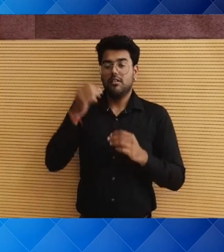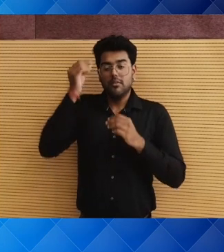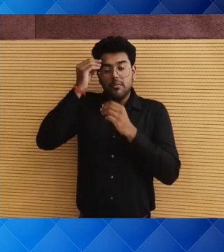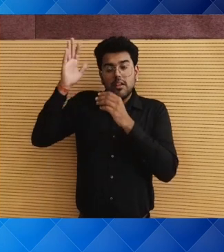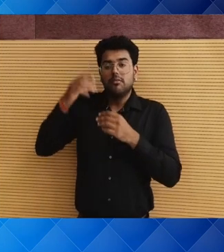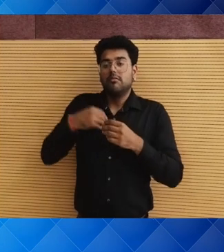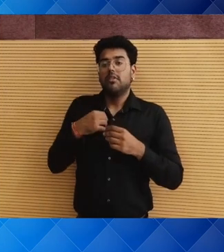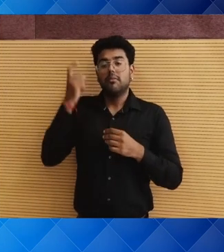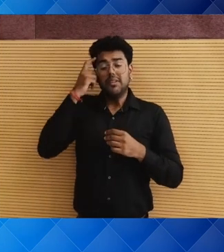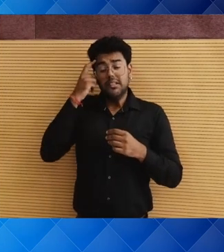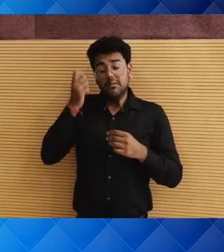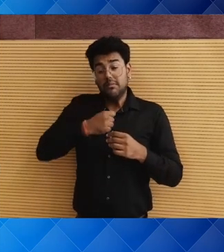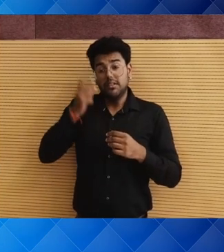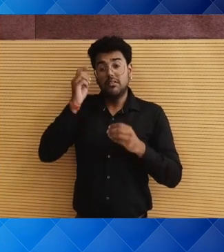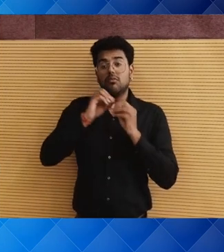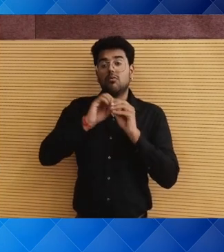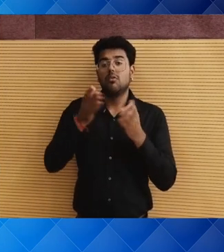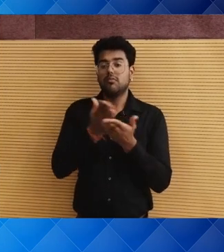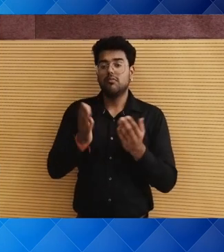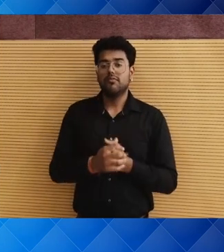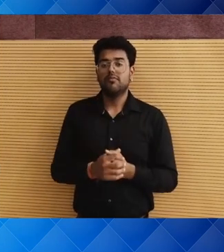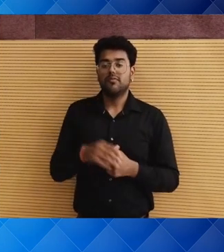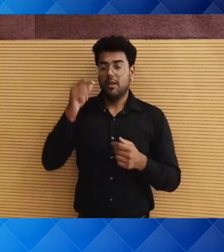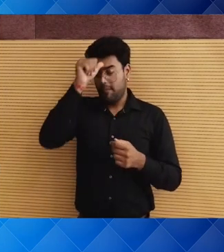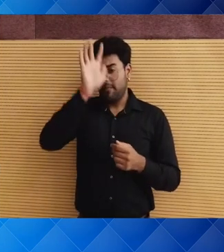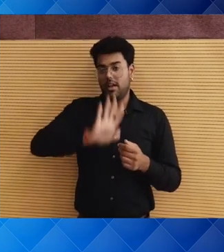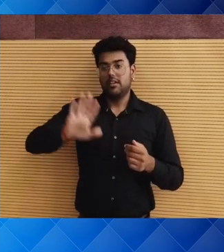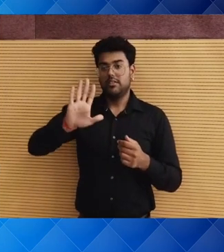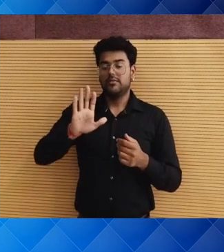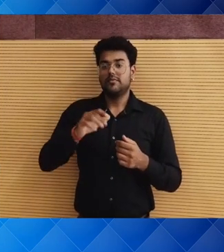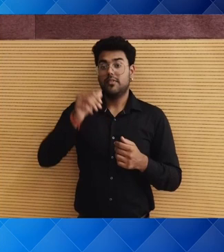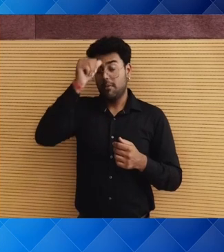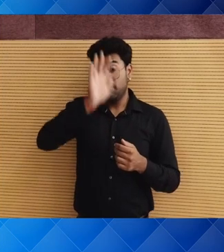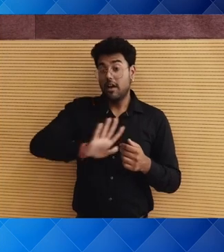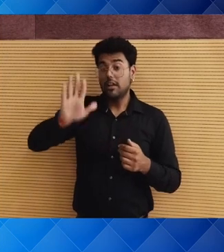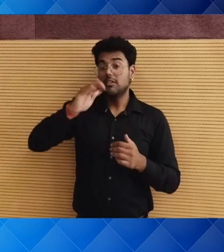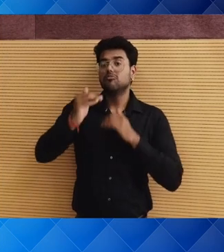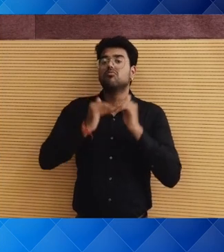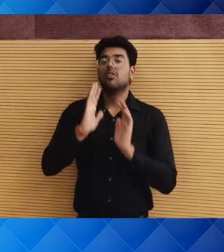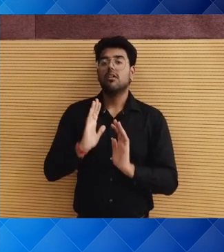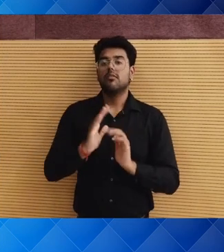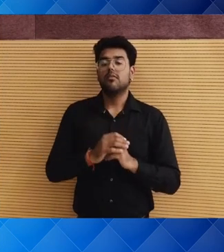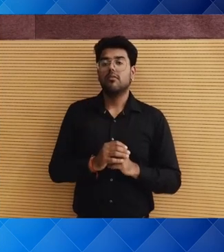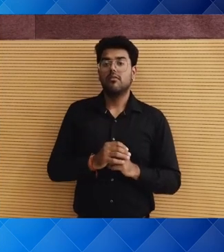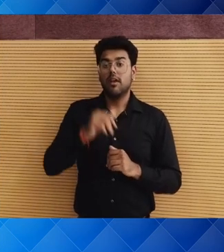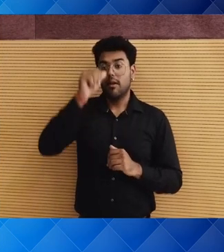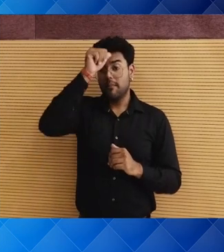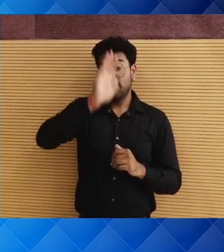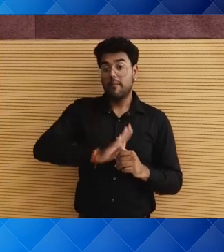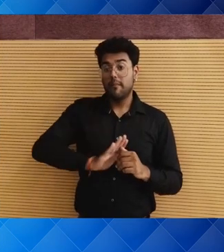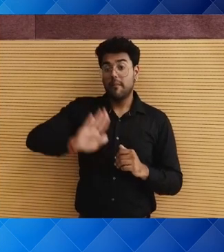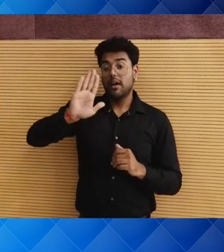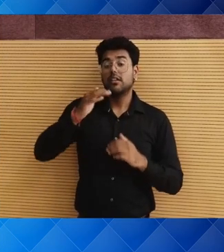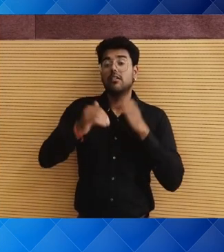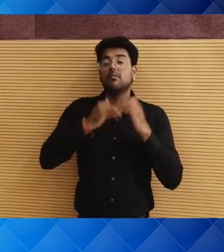सामने रखना चाहता हूँ। मित्रों, भारत की जब हम कहते हैं भारतीय पद्धति लाना है, भारतीय पद्धति का